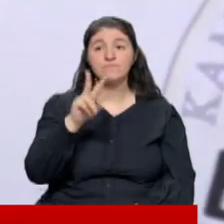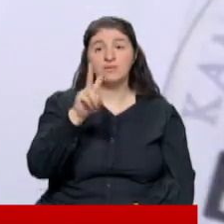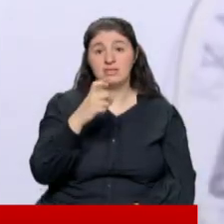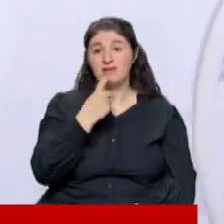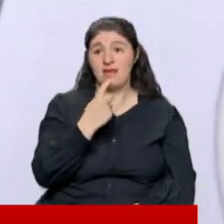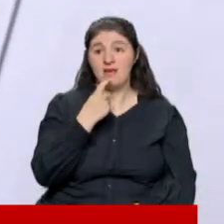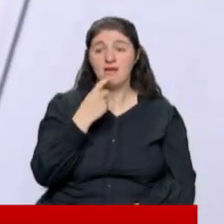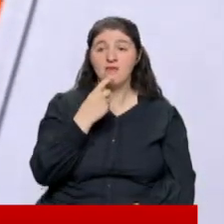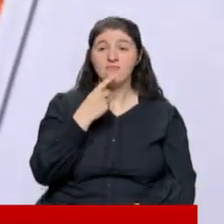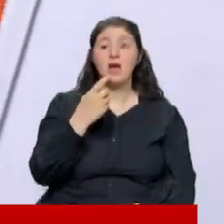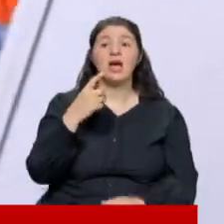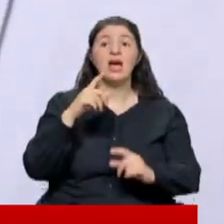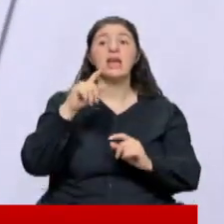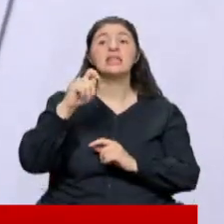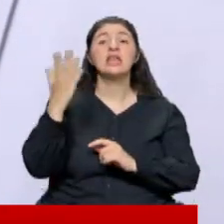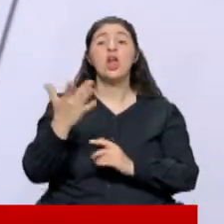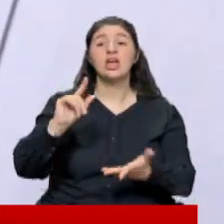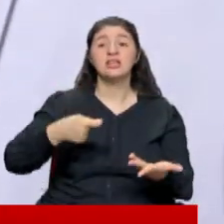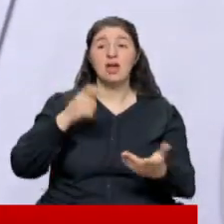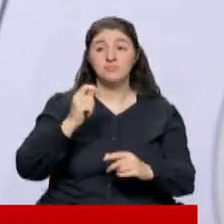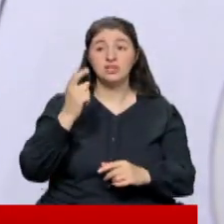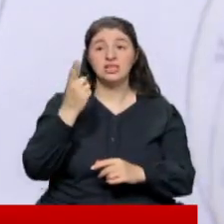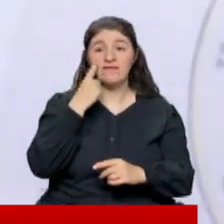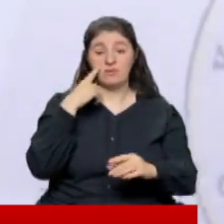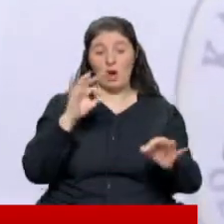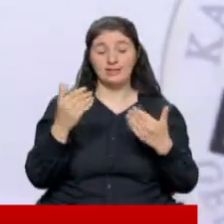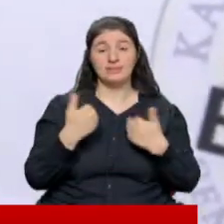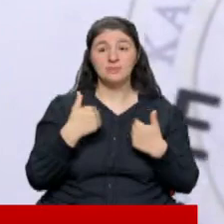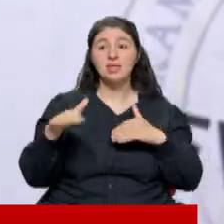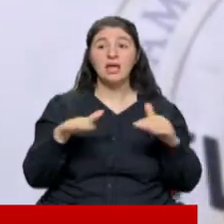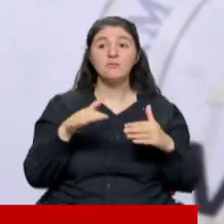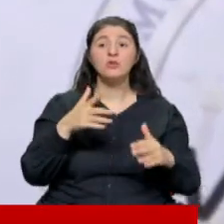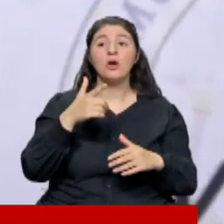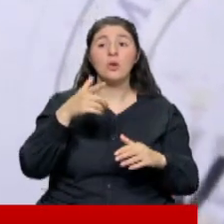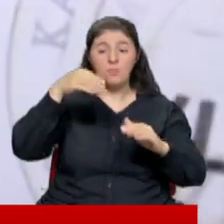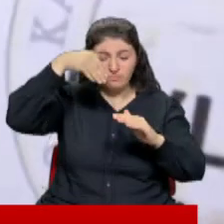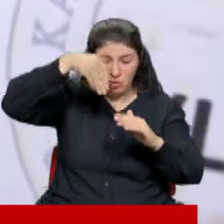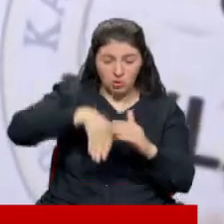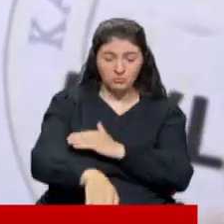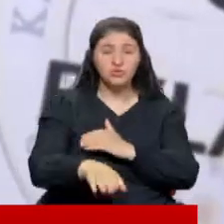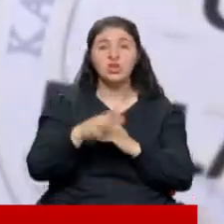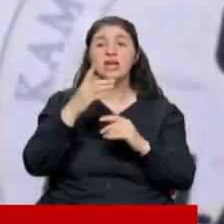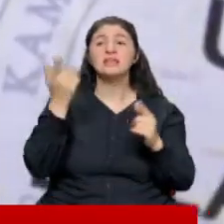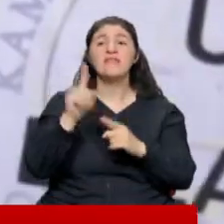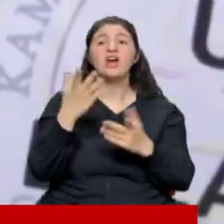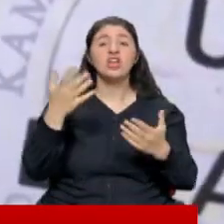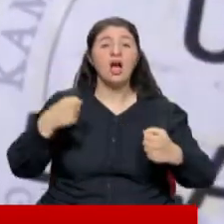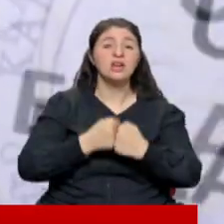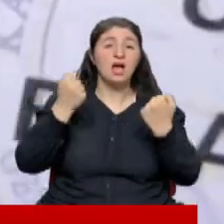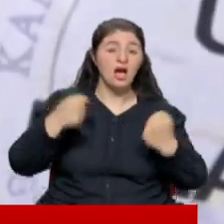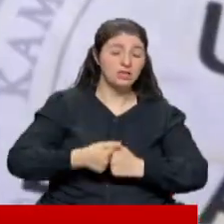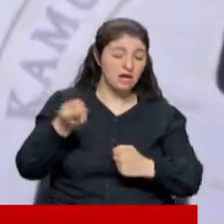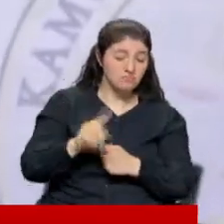28 yıl trilyonlara imza atmış kamu mühendisiyim. Depremde bodrumlara girmiş, defalarca kaza